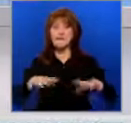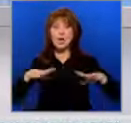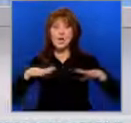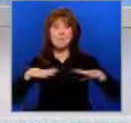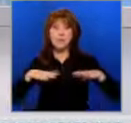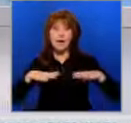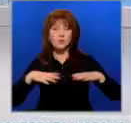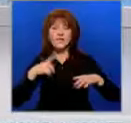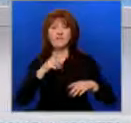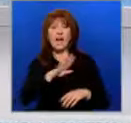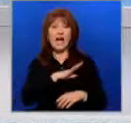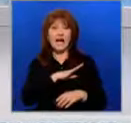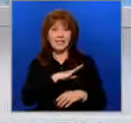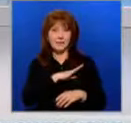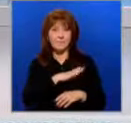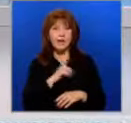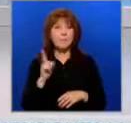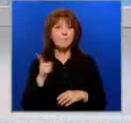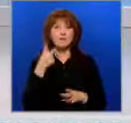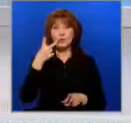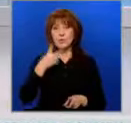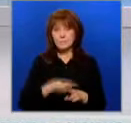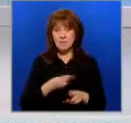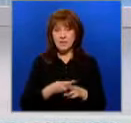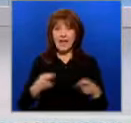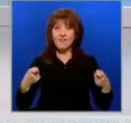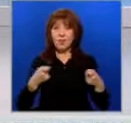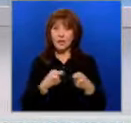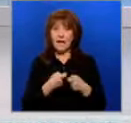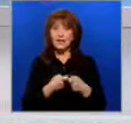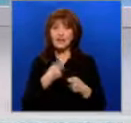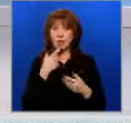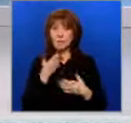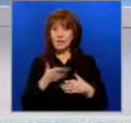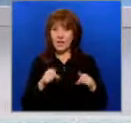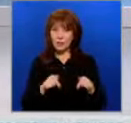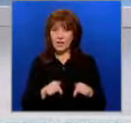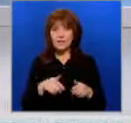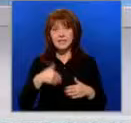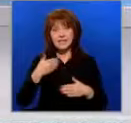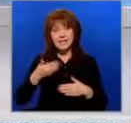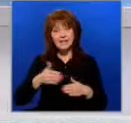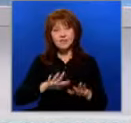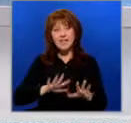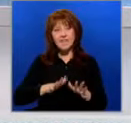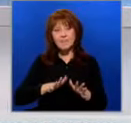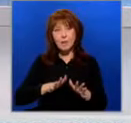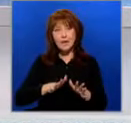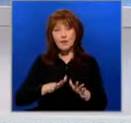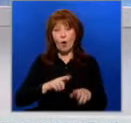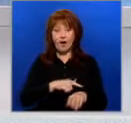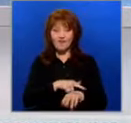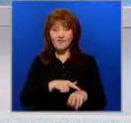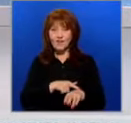Газа, обявиха преди минути от Белия дом. Първото спиране на сраженията ще бъде обявено днес, а следващите времеви прозорци, които целят да